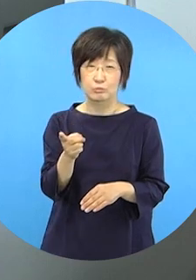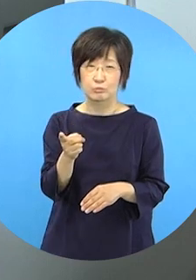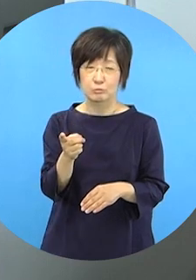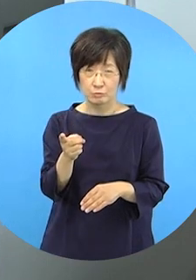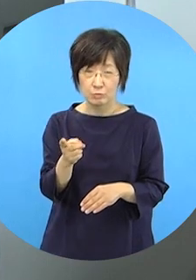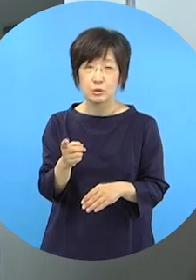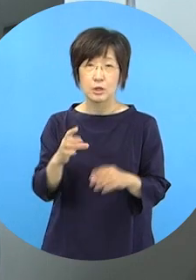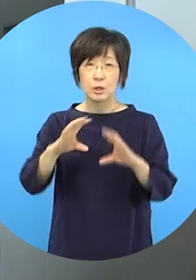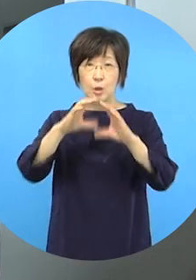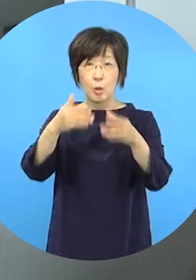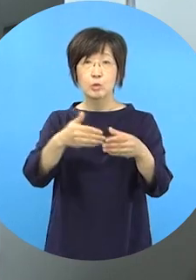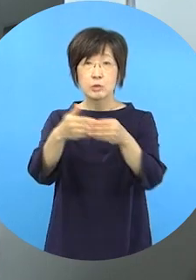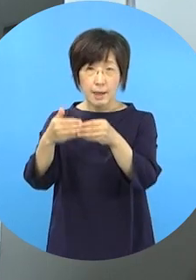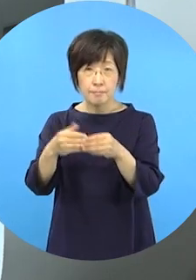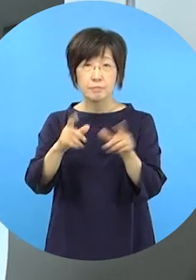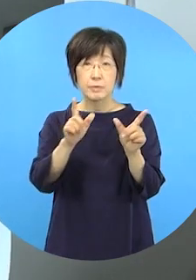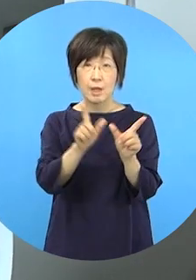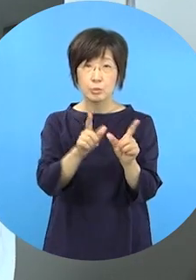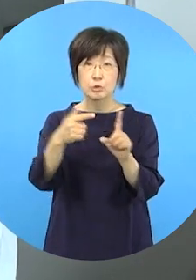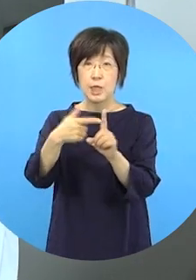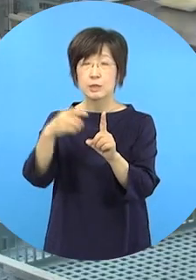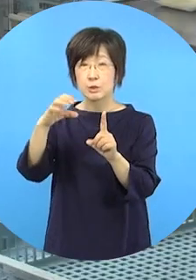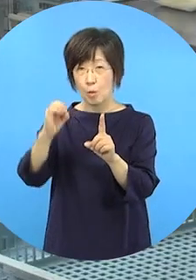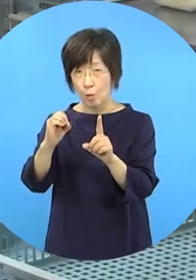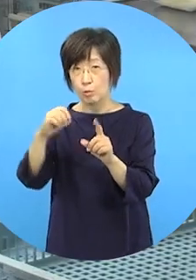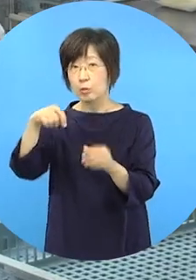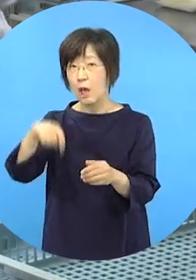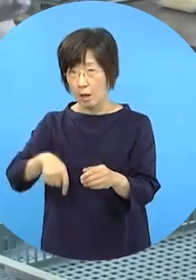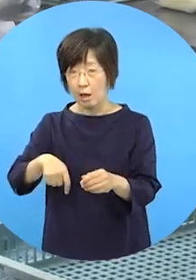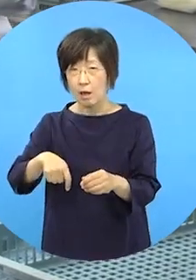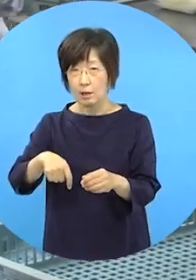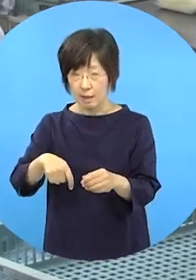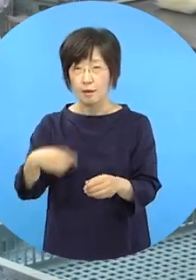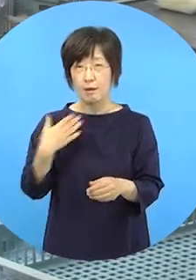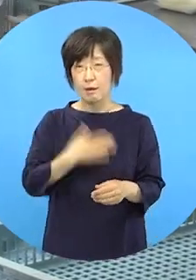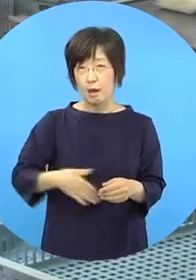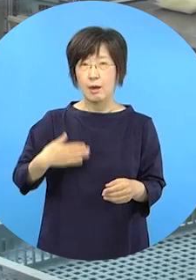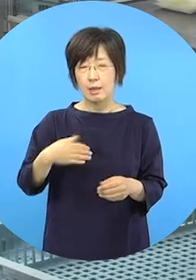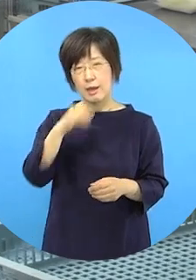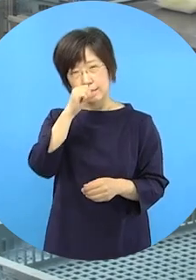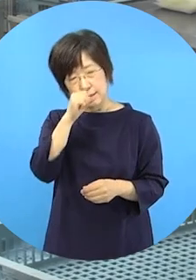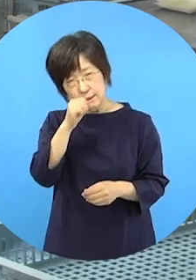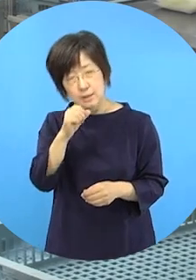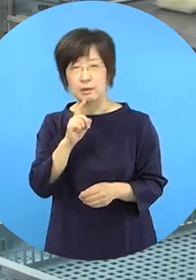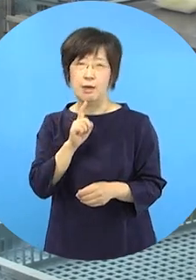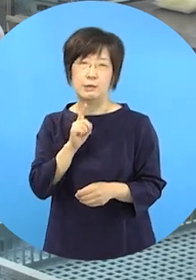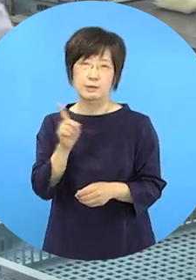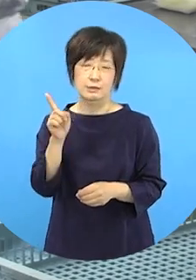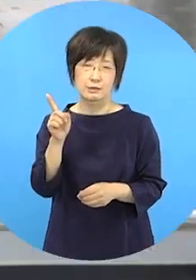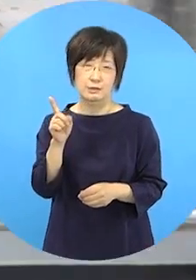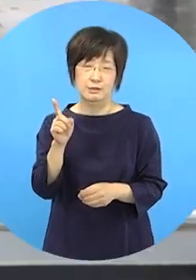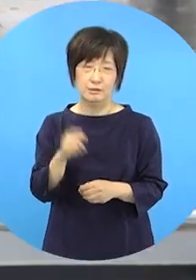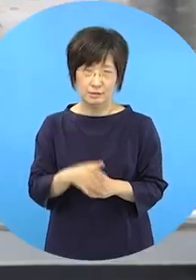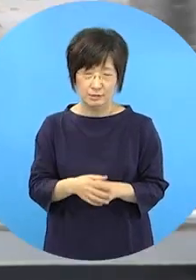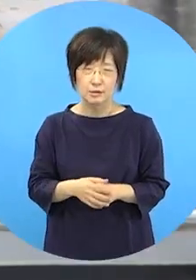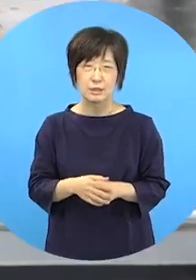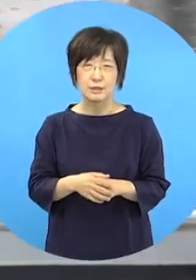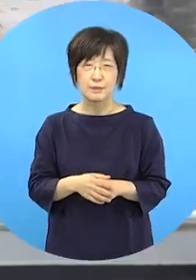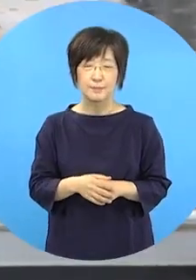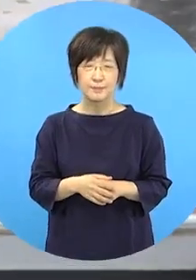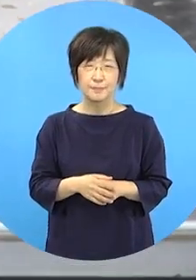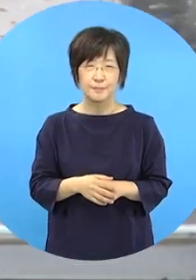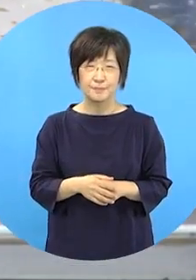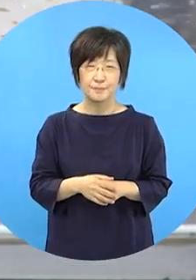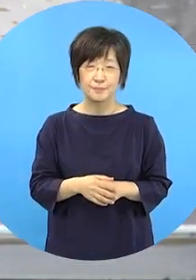り WHO という国連組織の中で非常に体にいいということで今注目されている商品